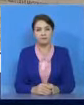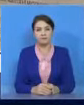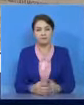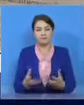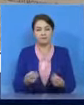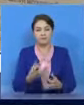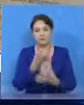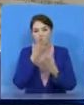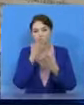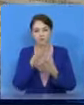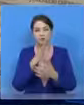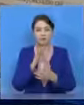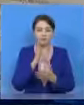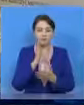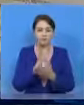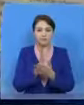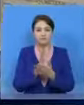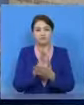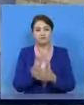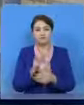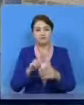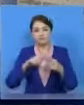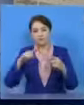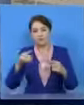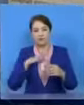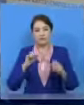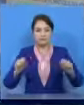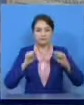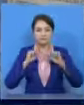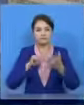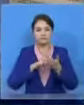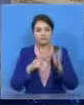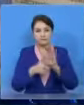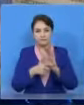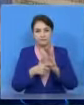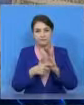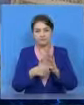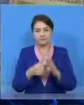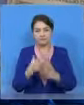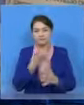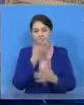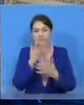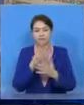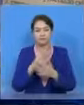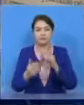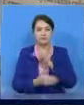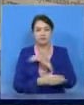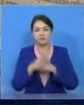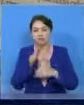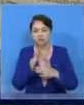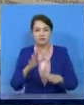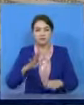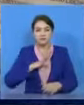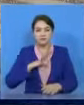Және де жылу құбырлары енді ол ішінара ауысты, мысалға мына спорт зал. Осы жылу жүйесінің соңғы жағында